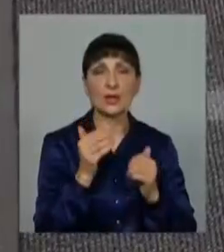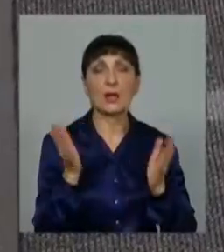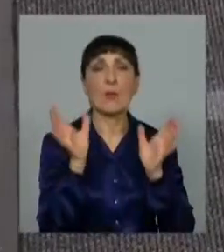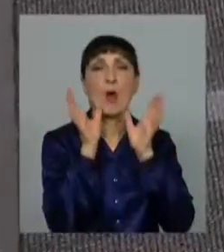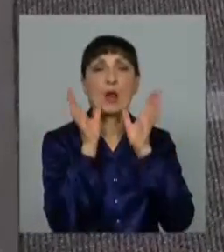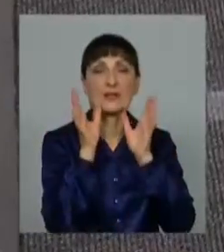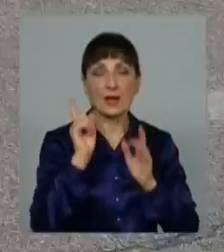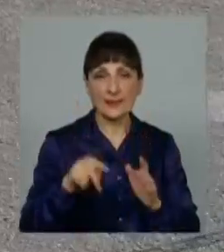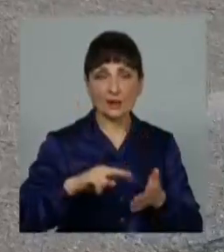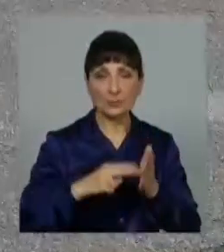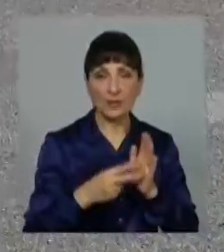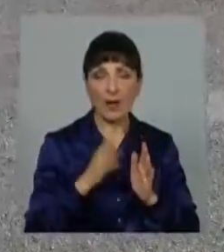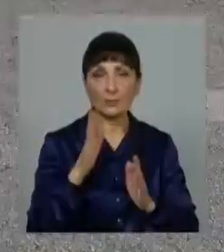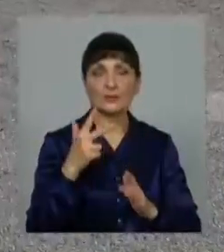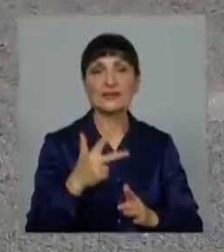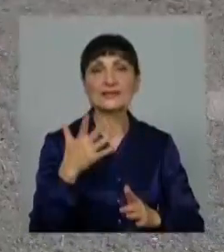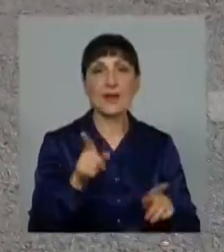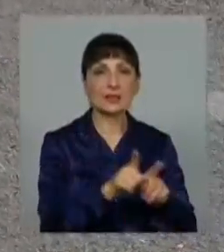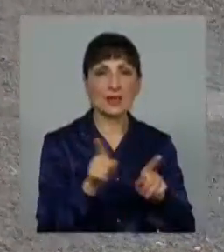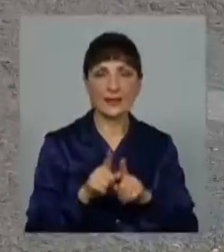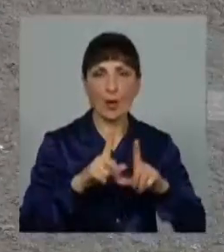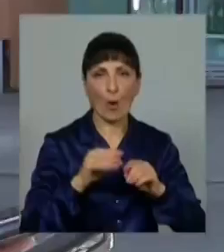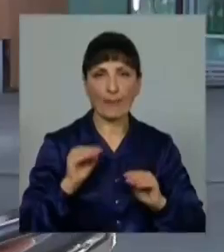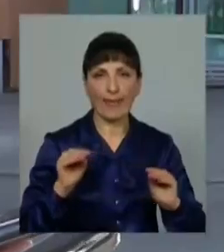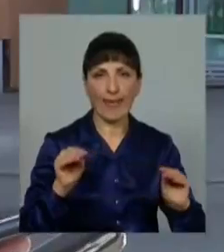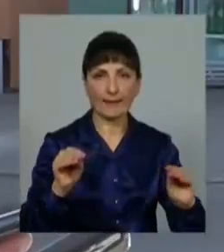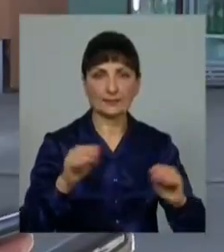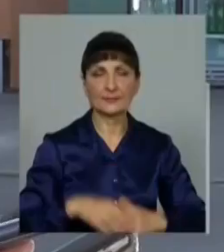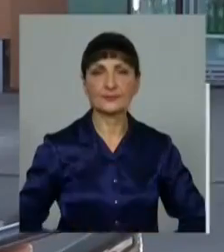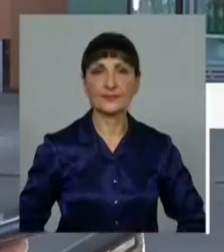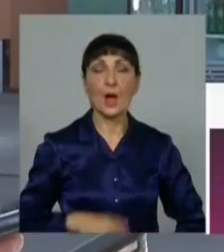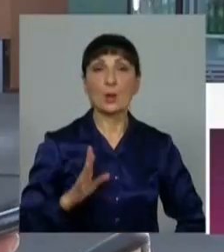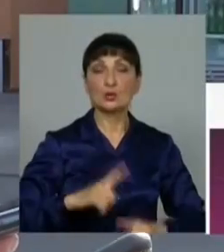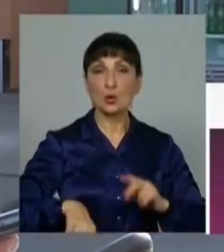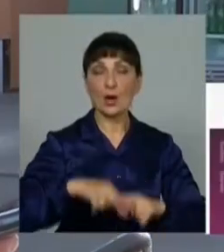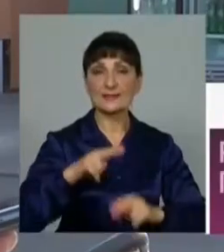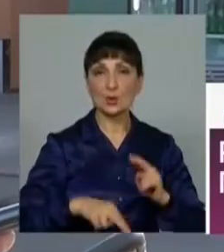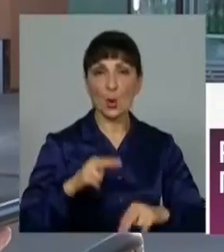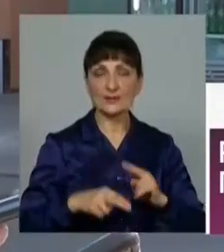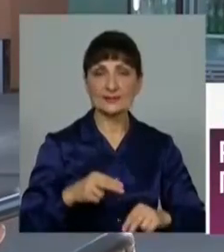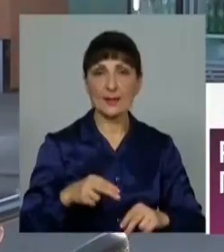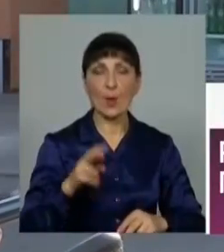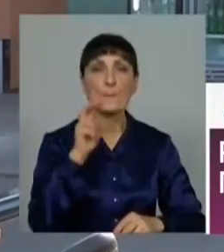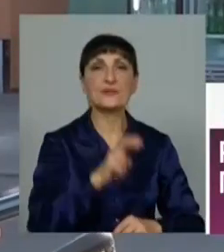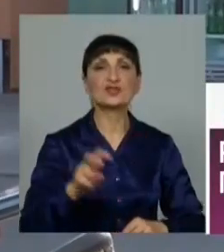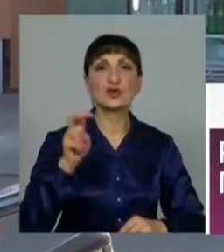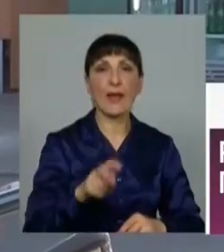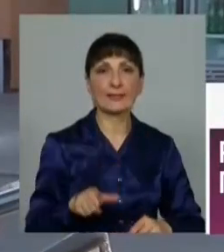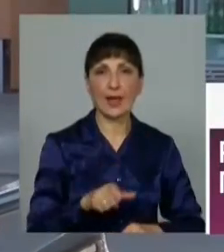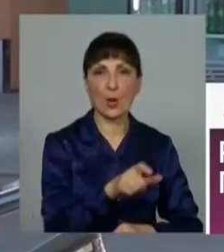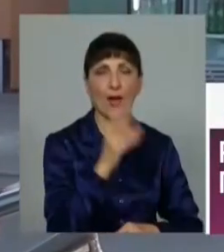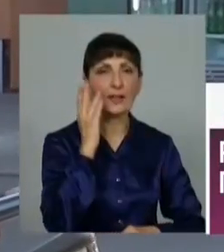5 лет планируется построить еще 35 таких объектов. Второй будет строиться, это по Бишкекской трассе,